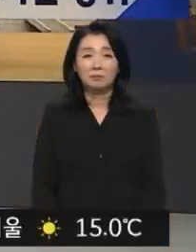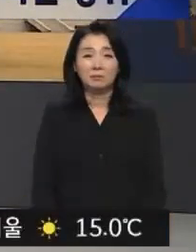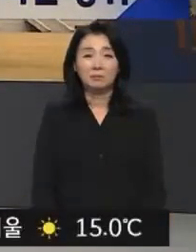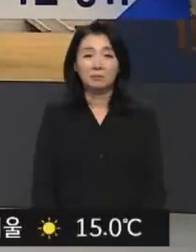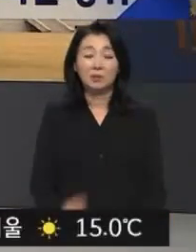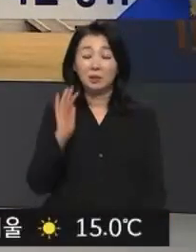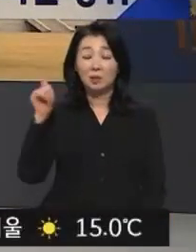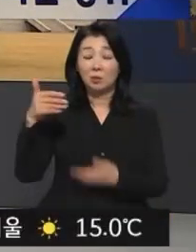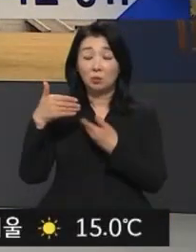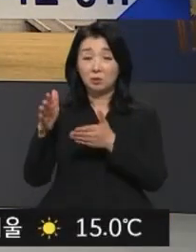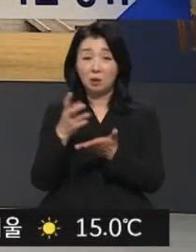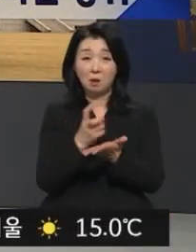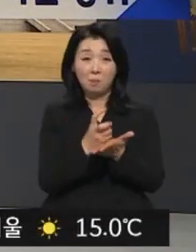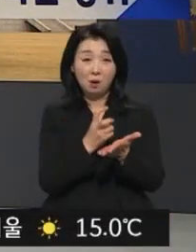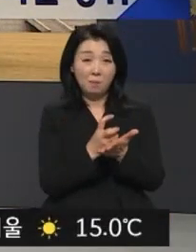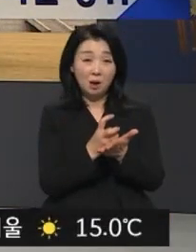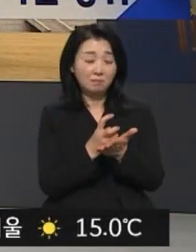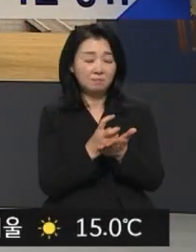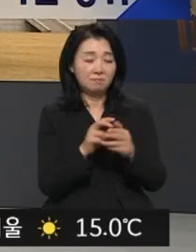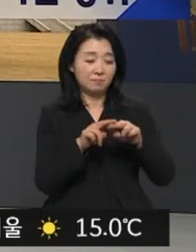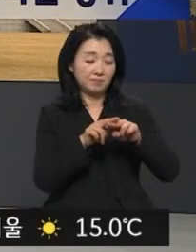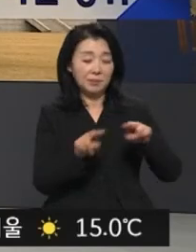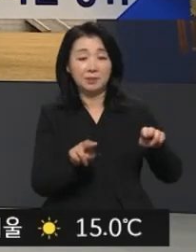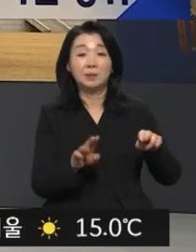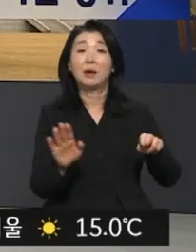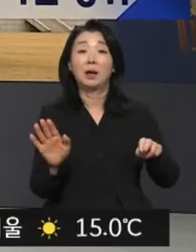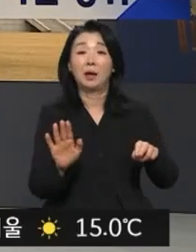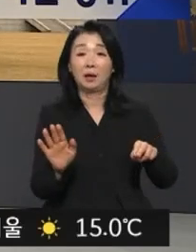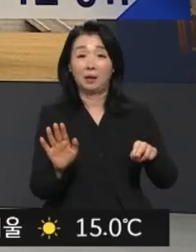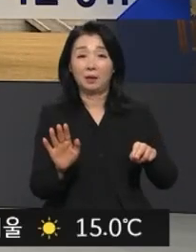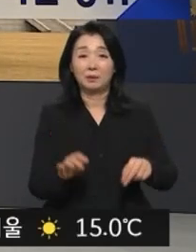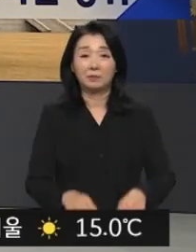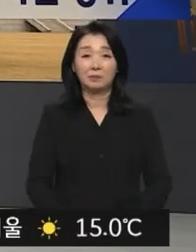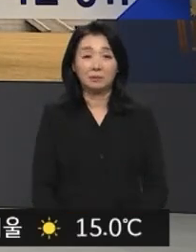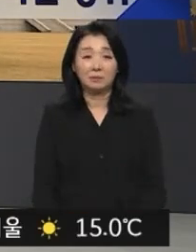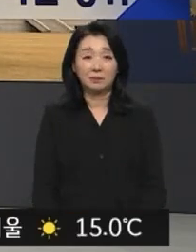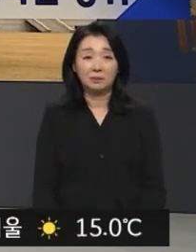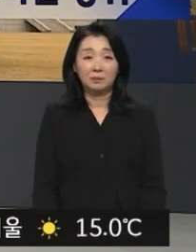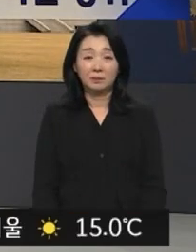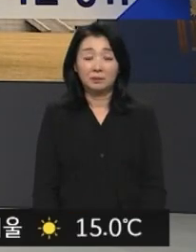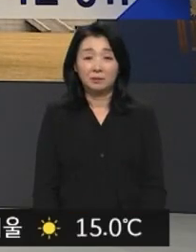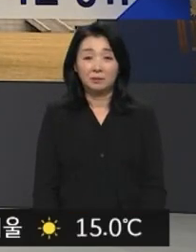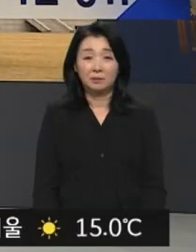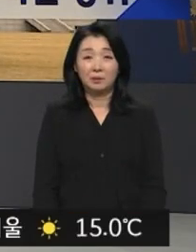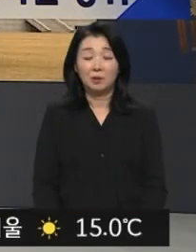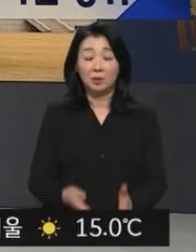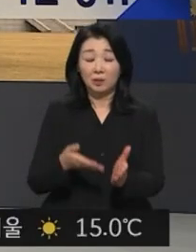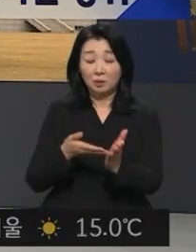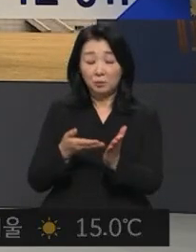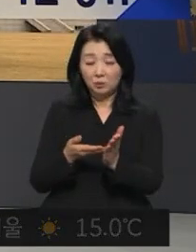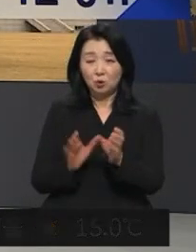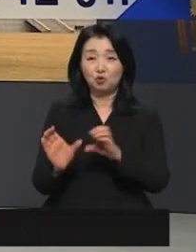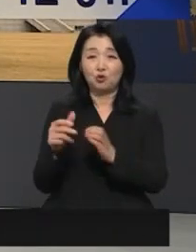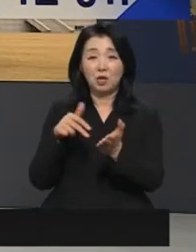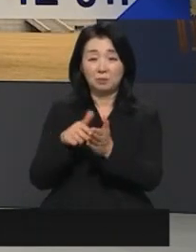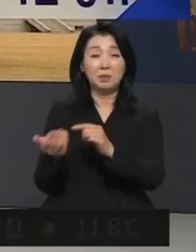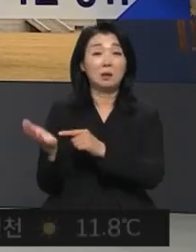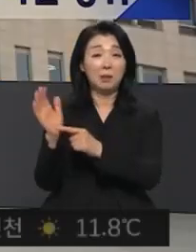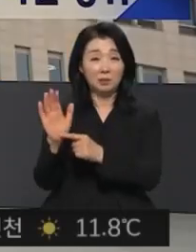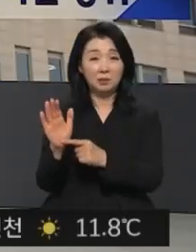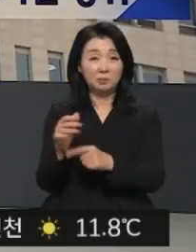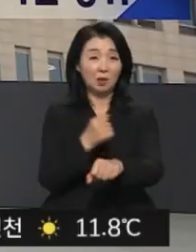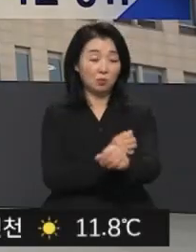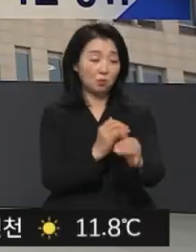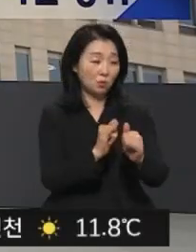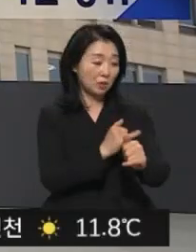대통령실은 하지만 이 법안을 철회할 뜻이 없다는 점은 분명히 했습니다. 대변인실 명의로 추가 입장문을 냈는데요.